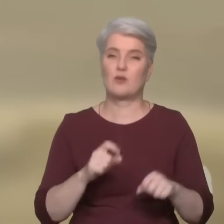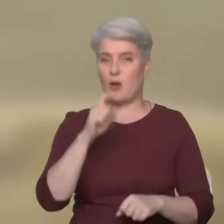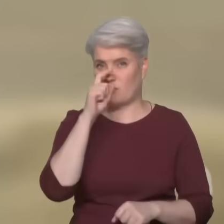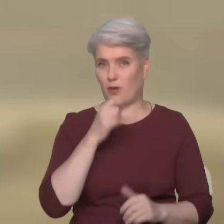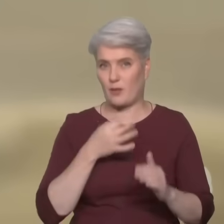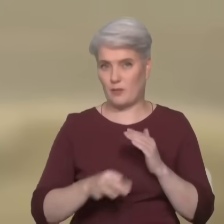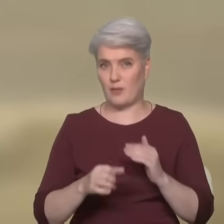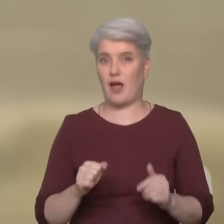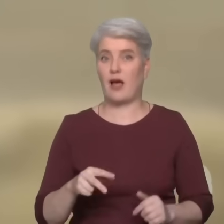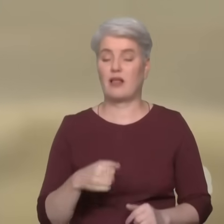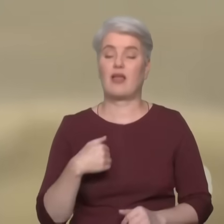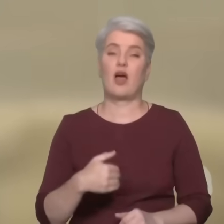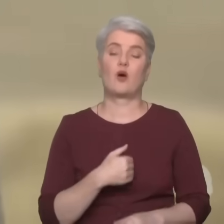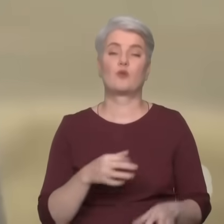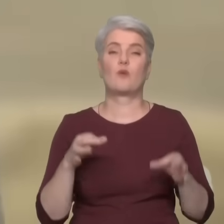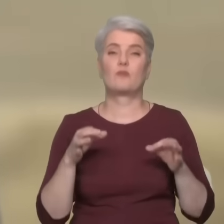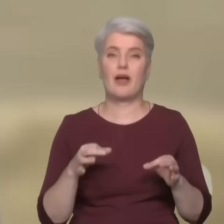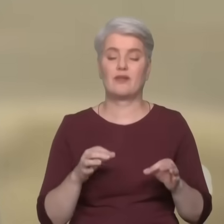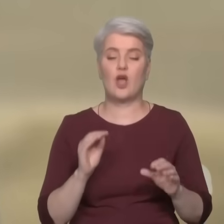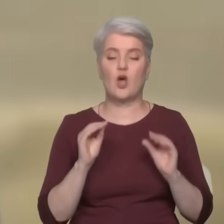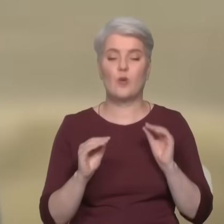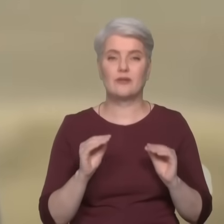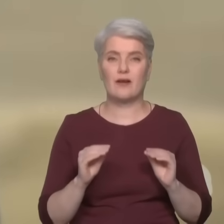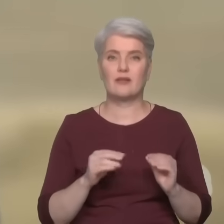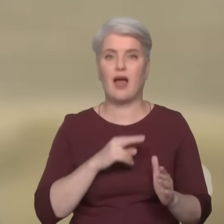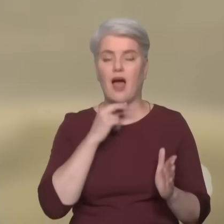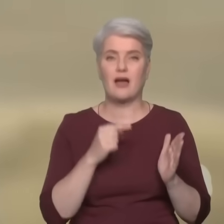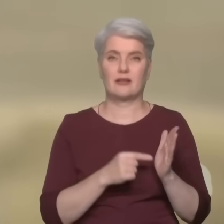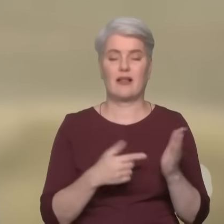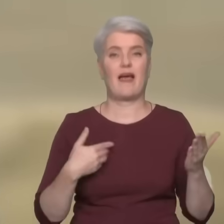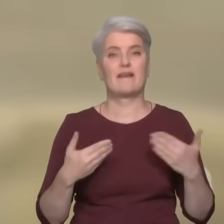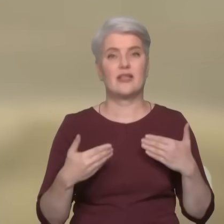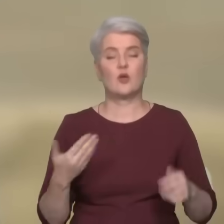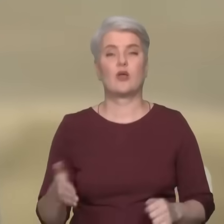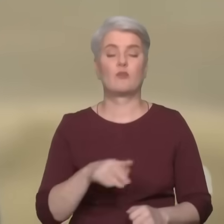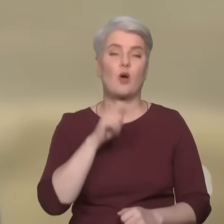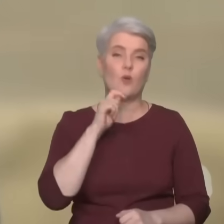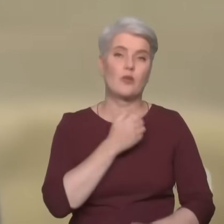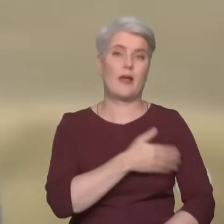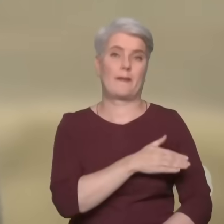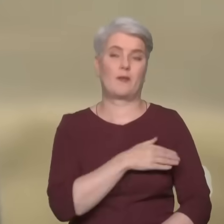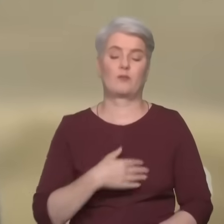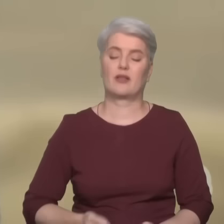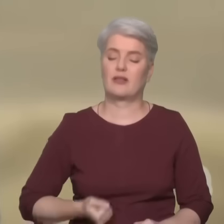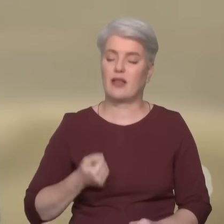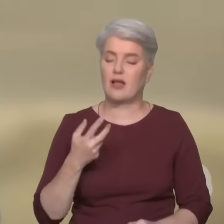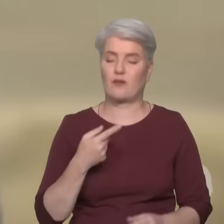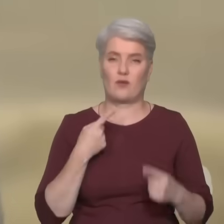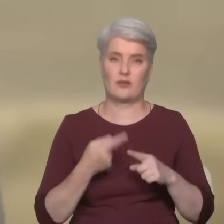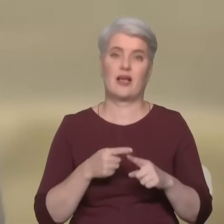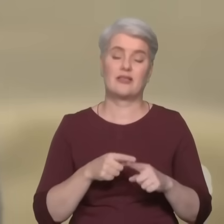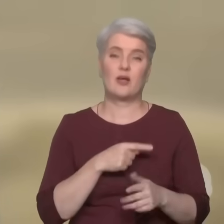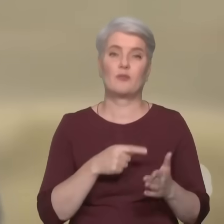Але я хочу тут правильно розставити акценти. Про відносини між Україною і Польщею ми вже неодноразово казали. Я вважаю, що це питання діалогу,